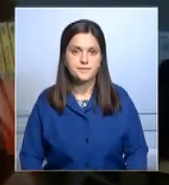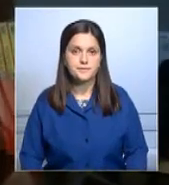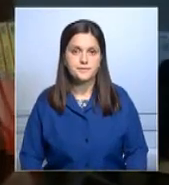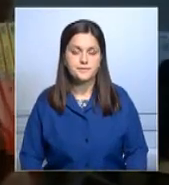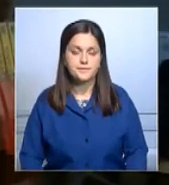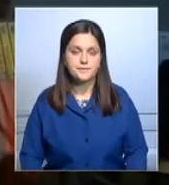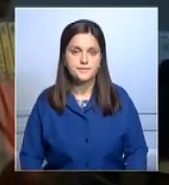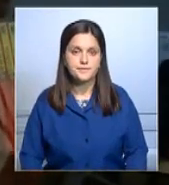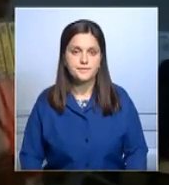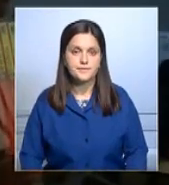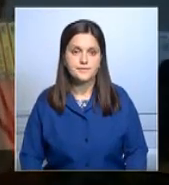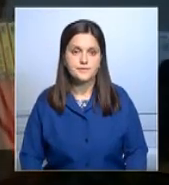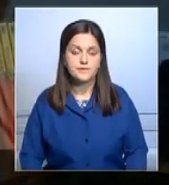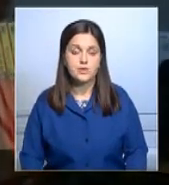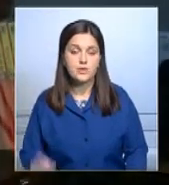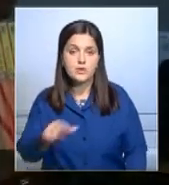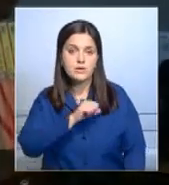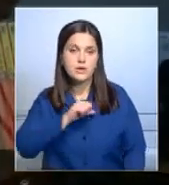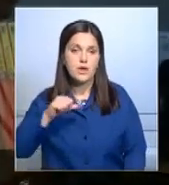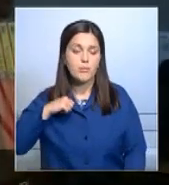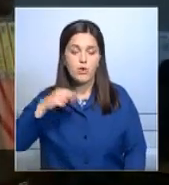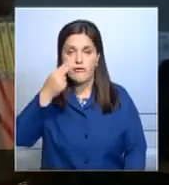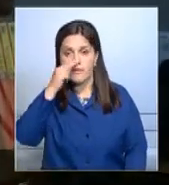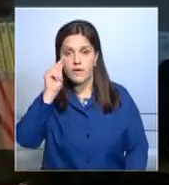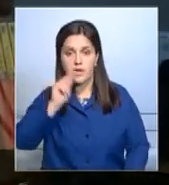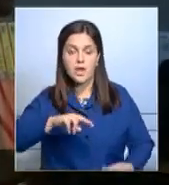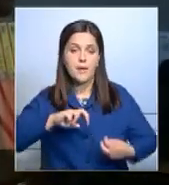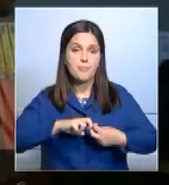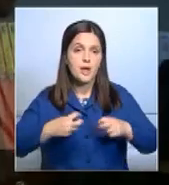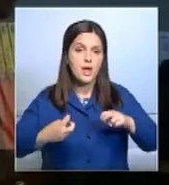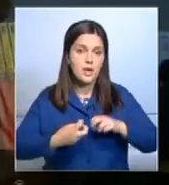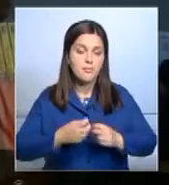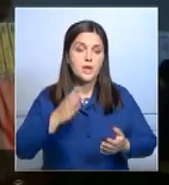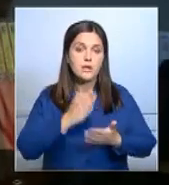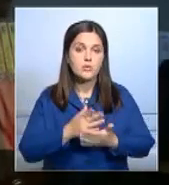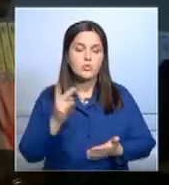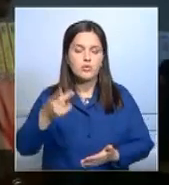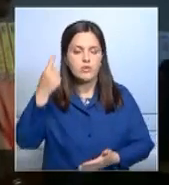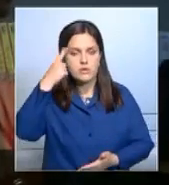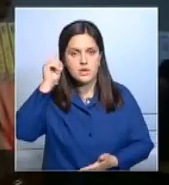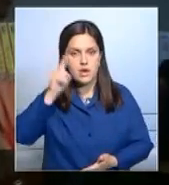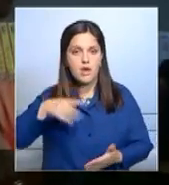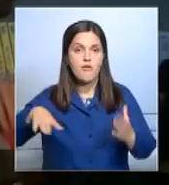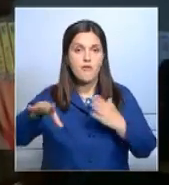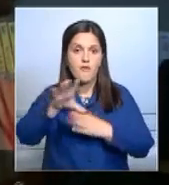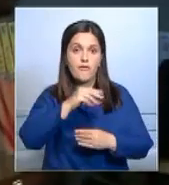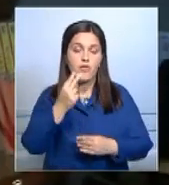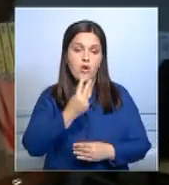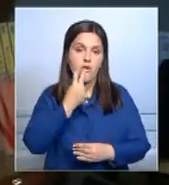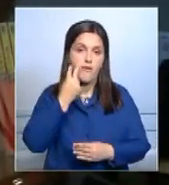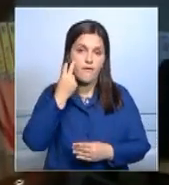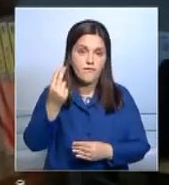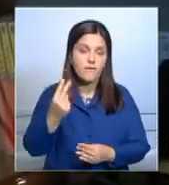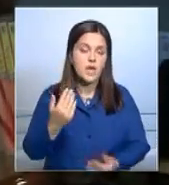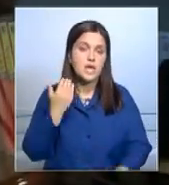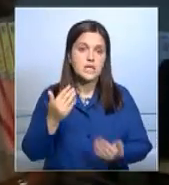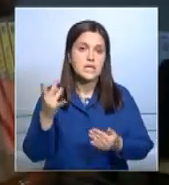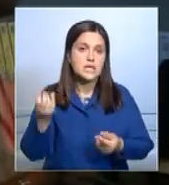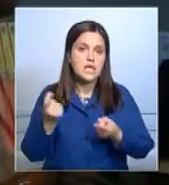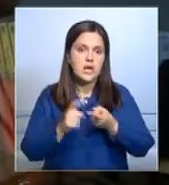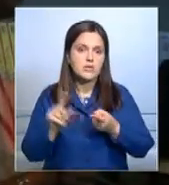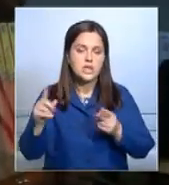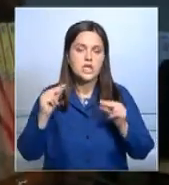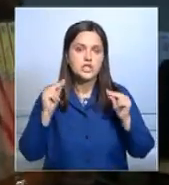Во-первых, это он создал проблему и нарушил закон. Общество должно знать о его поведении, чтобы в дальнейшем не вести с ним бизнес и избегать контактов с нечестными